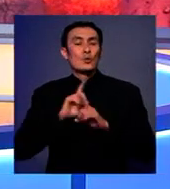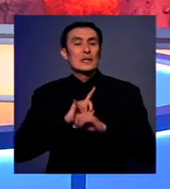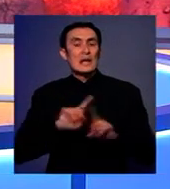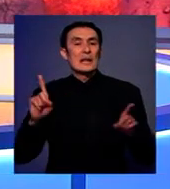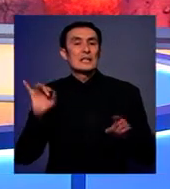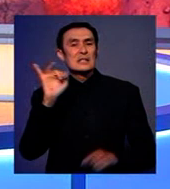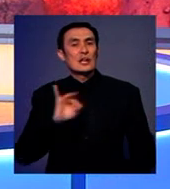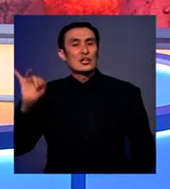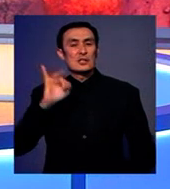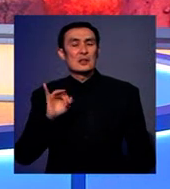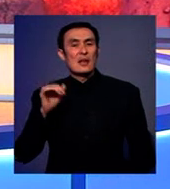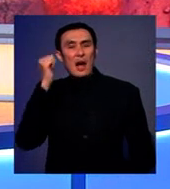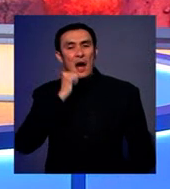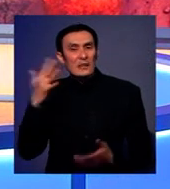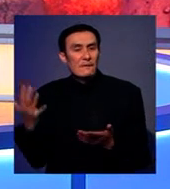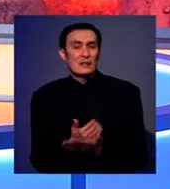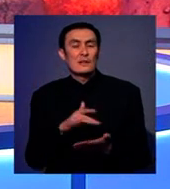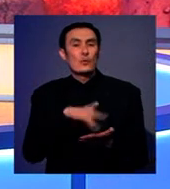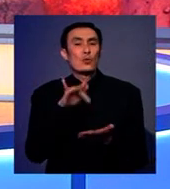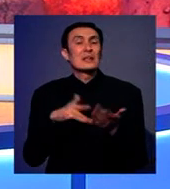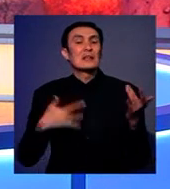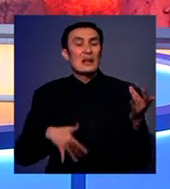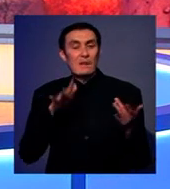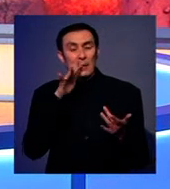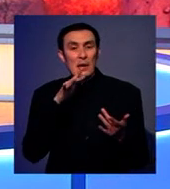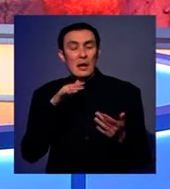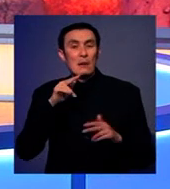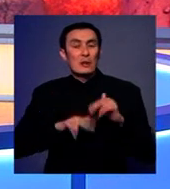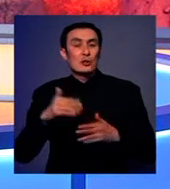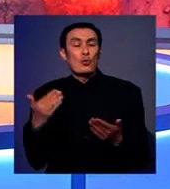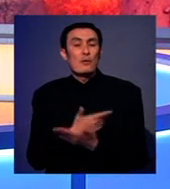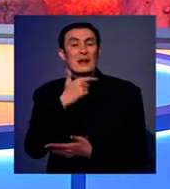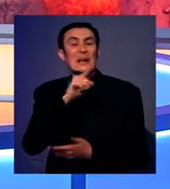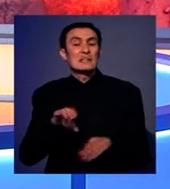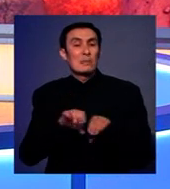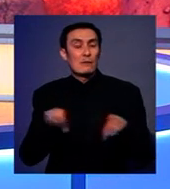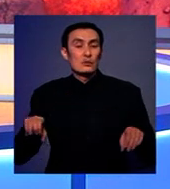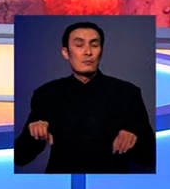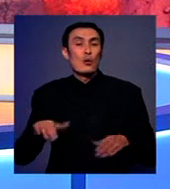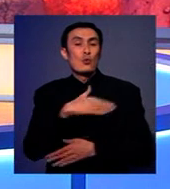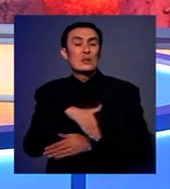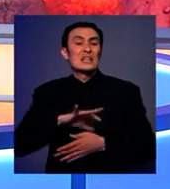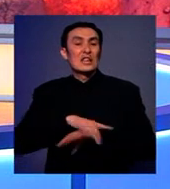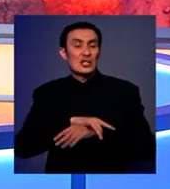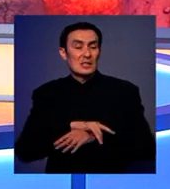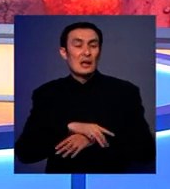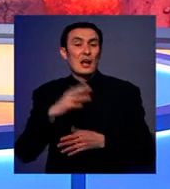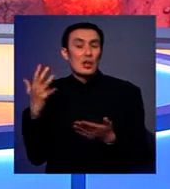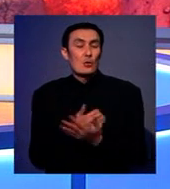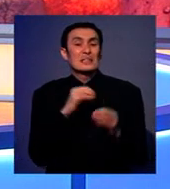Уникальные исторические артефакты обнаружили в Таразе во время прокладки новой ветки газопровода по улице Ташкентской. Находки